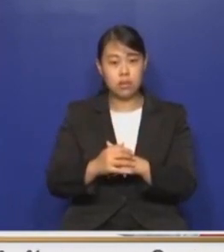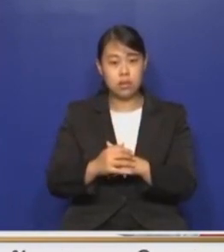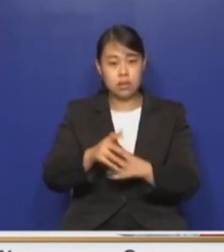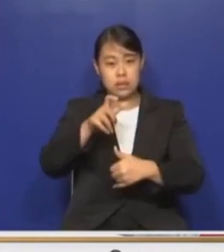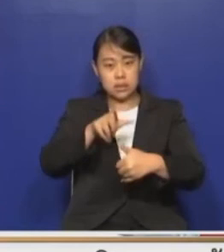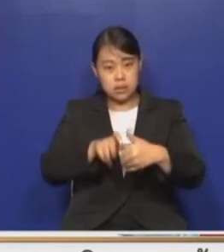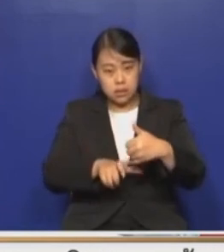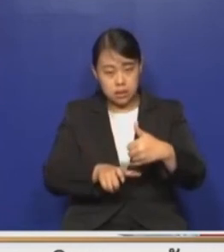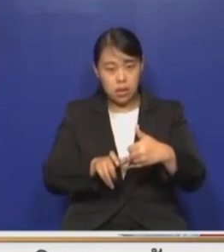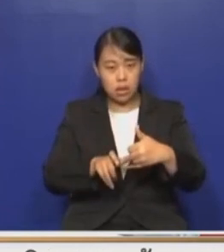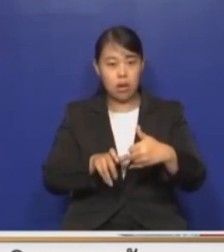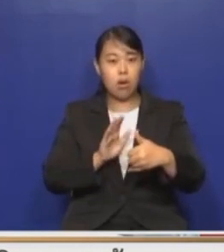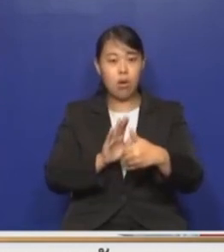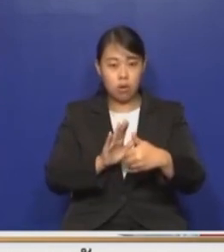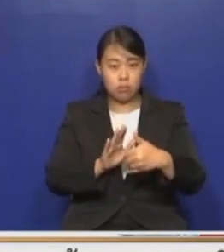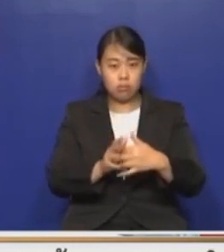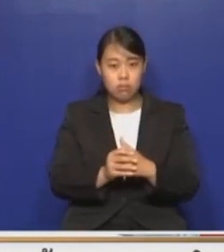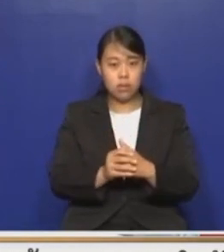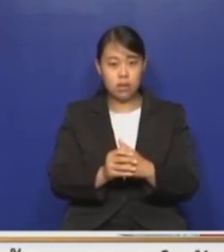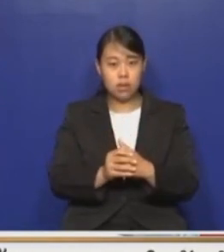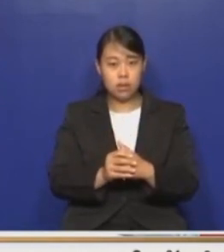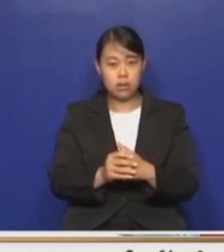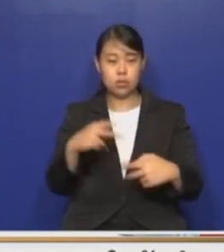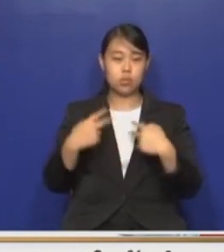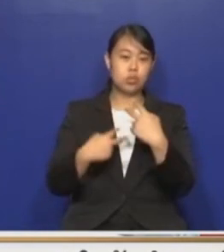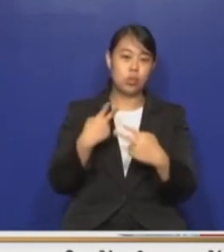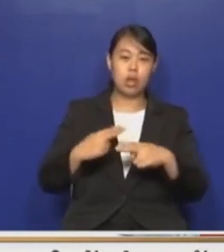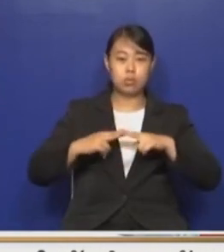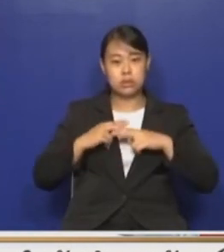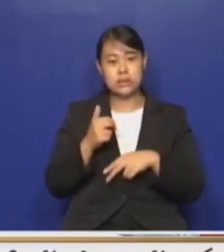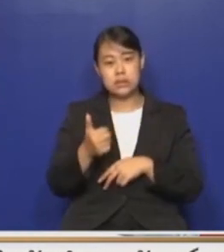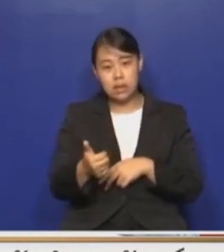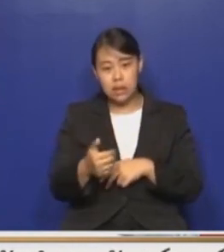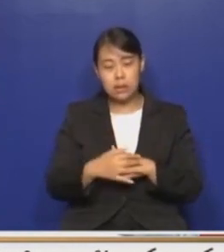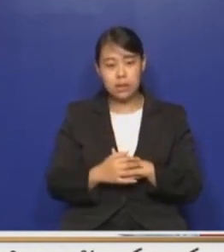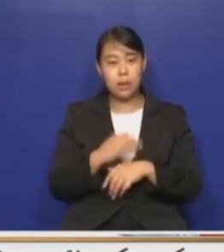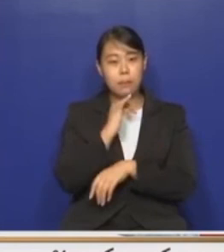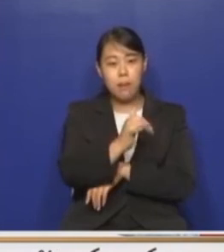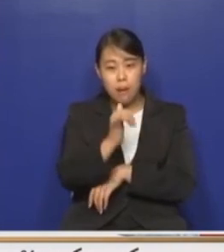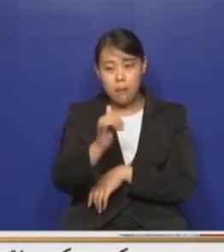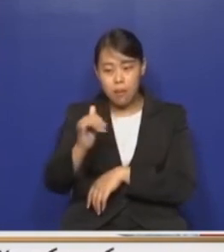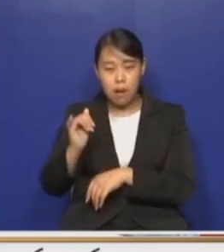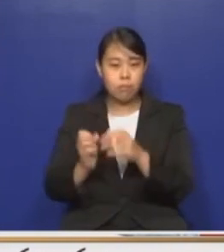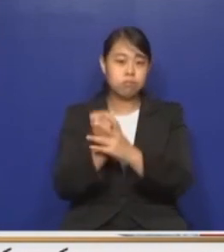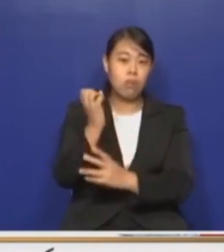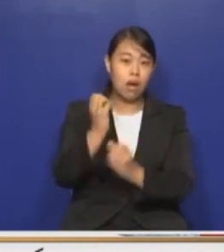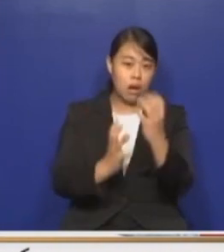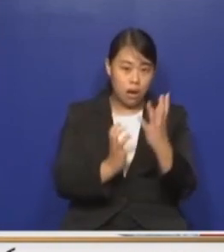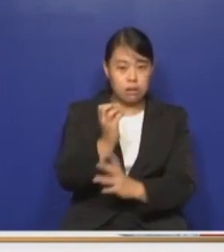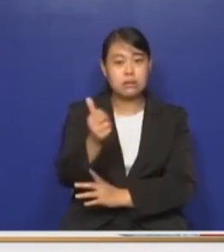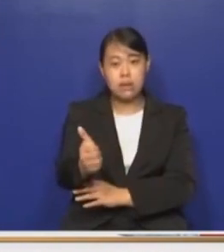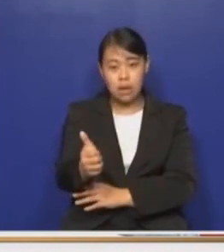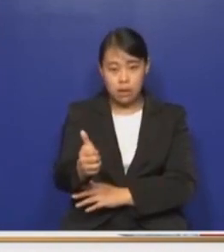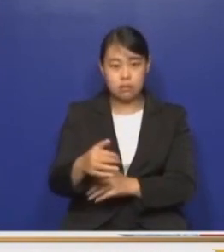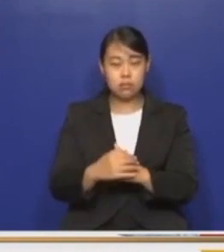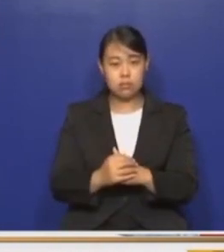ุตกะคือพระที่มีการค้มควองตัวเองได้ ก็สามารถไปปฏิบัติทถreenใป่าได้ อันนี้คือหัก